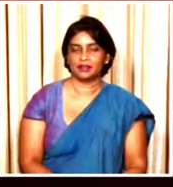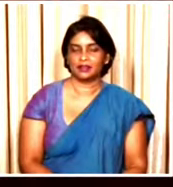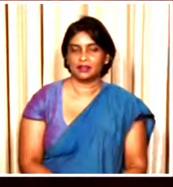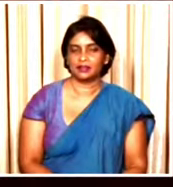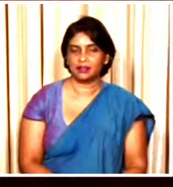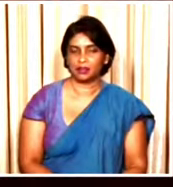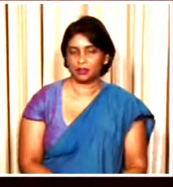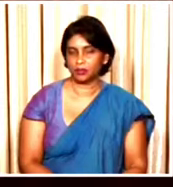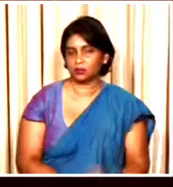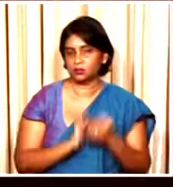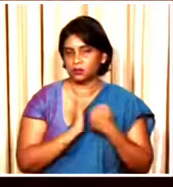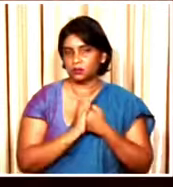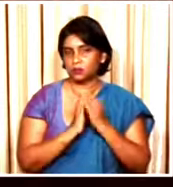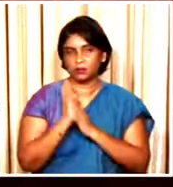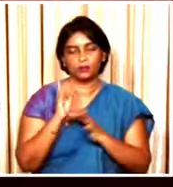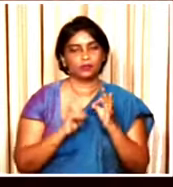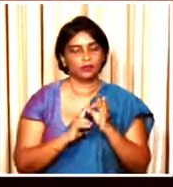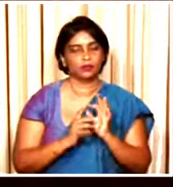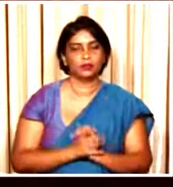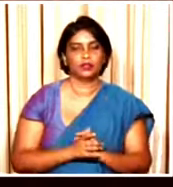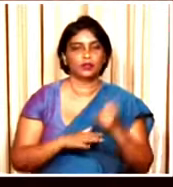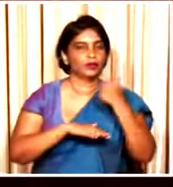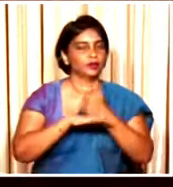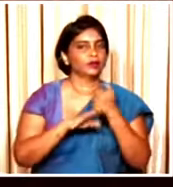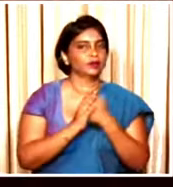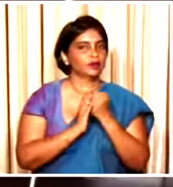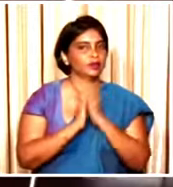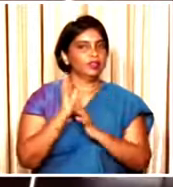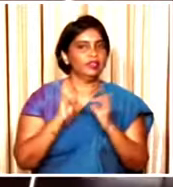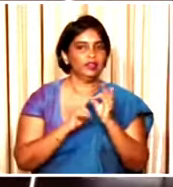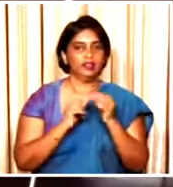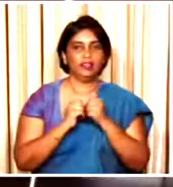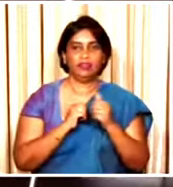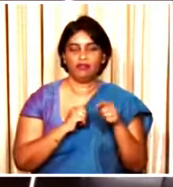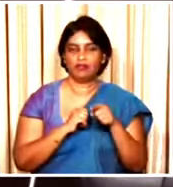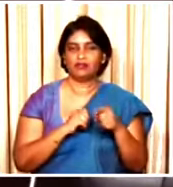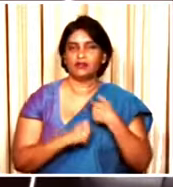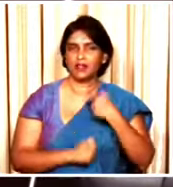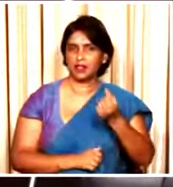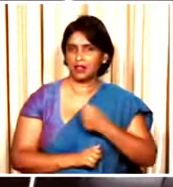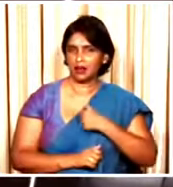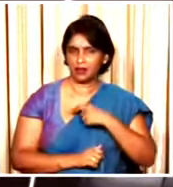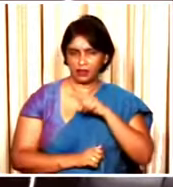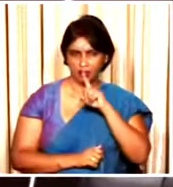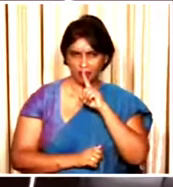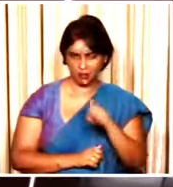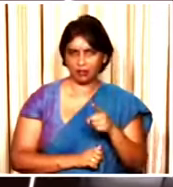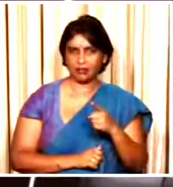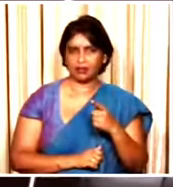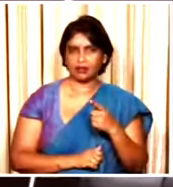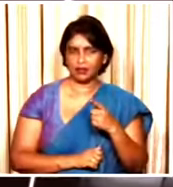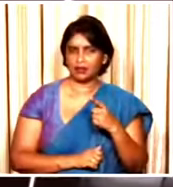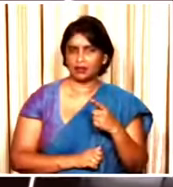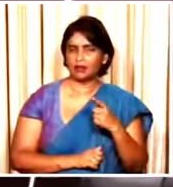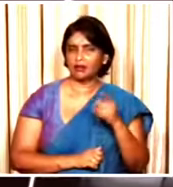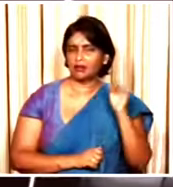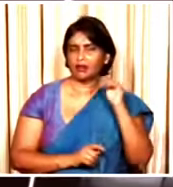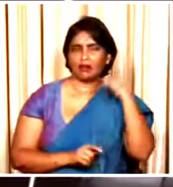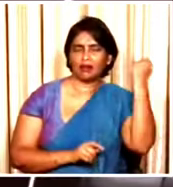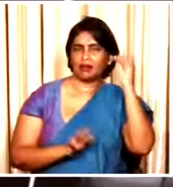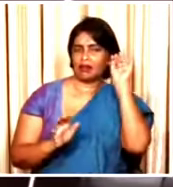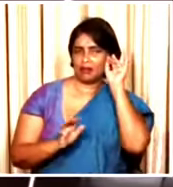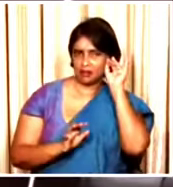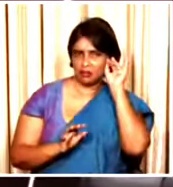ඔව් ගරු ඇමතුමා ගරු මූලාසනාරූඪ මන්ත්‍රීතුමනි මේ මගේ නමත් සඳහන් වෙලා තිබුණයි කියලා කිව්ව මට මේ කතාව